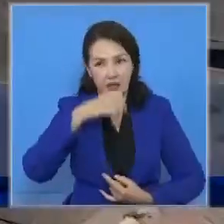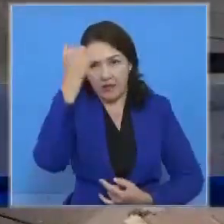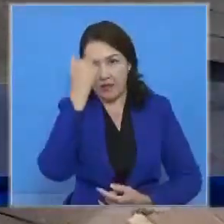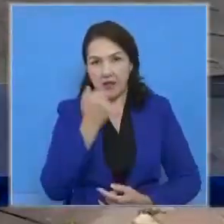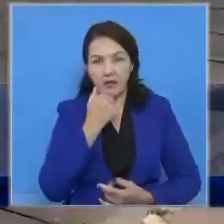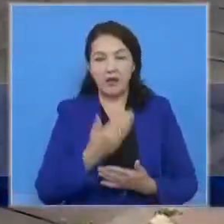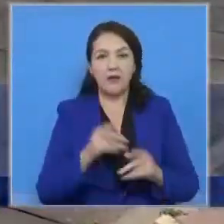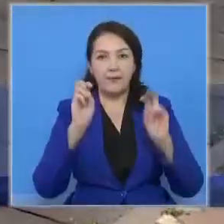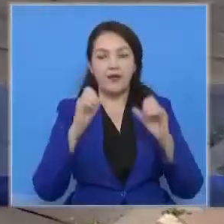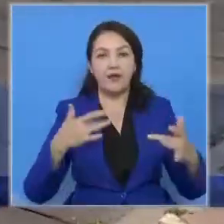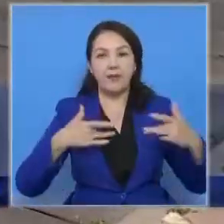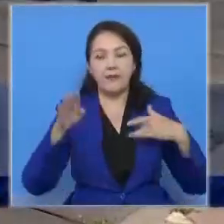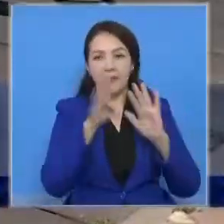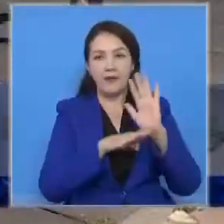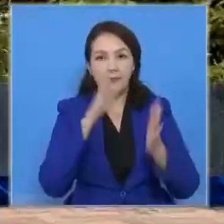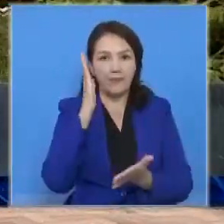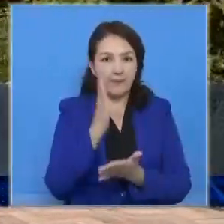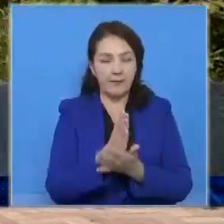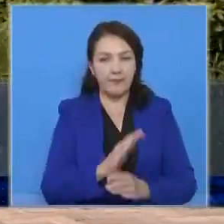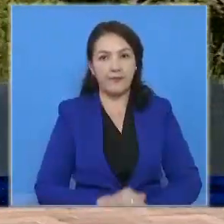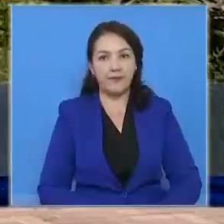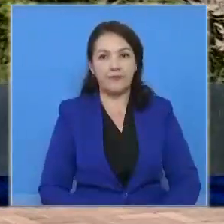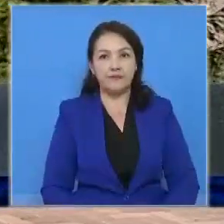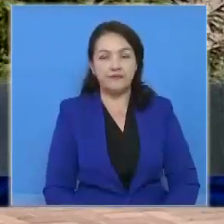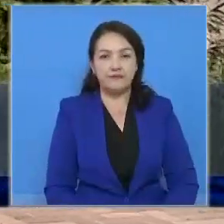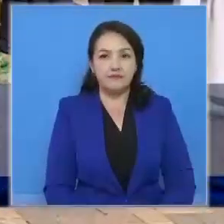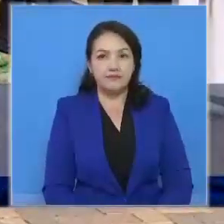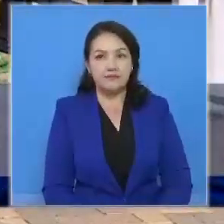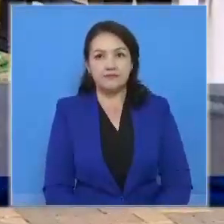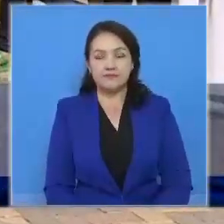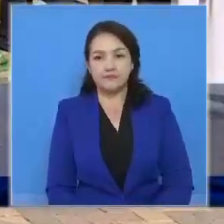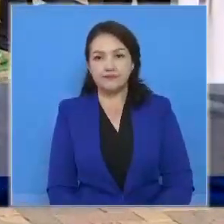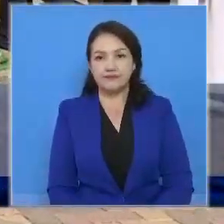бөленеді. Арнайы концерттік бағдарлама ұсынылады. Назерке Өтеген, Мержан Аманжолов, Ақтөбе телеарнасы.